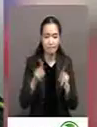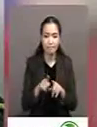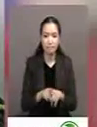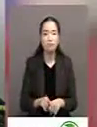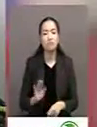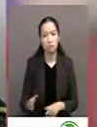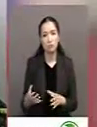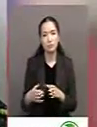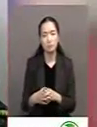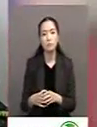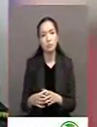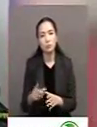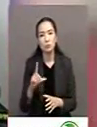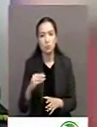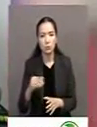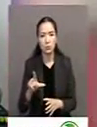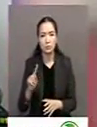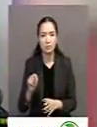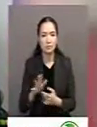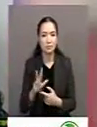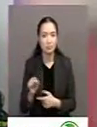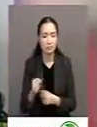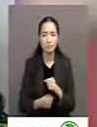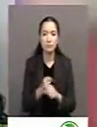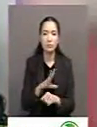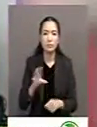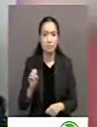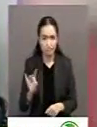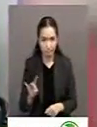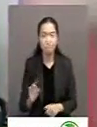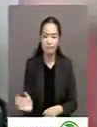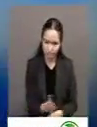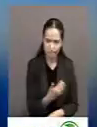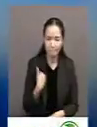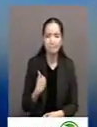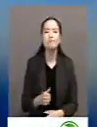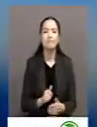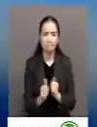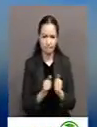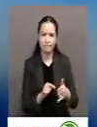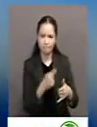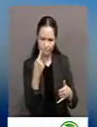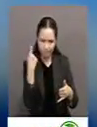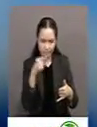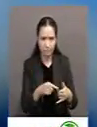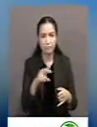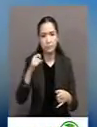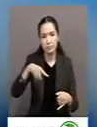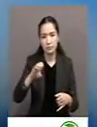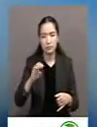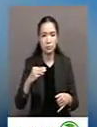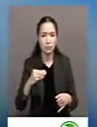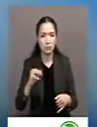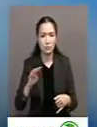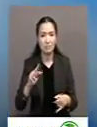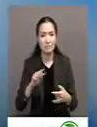ของ Lotus และ Renault ตั้งแต่ปี2558จากนั้นก็มีนักแข่งชาวสวิตเซอร์แลนด์ค่ะที่มีชื่อว่าซิโมนาเดซิ